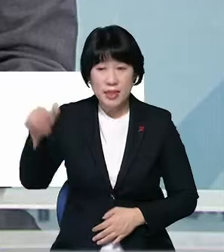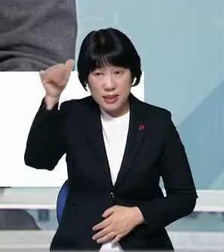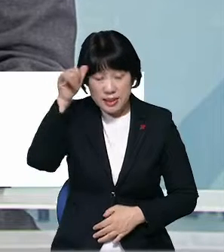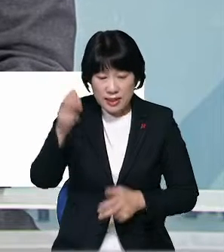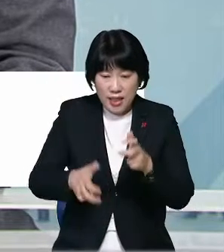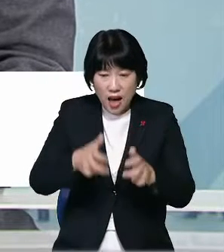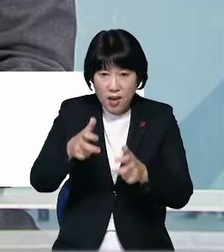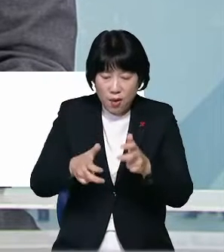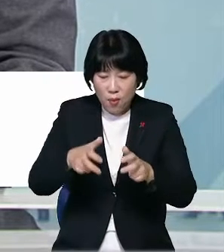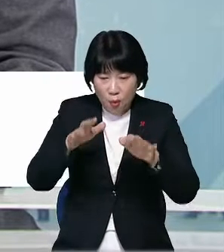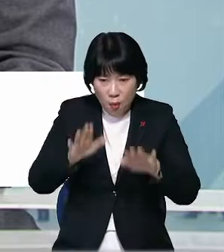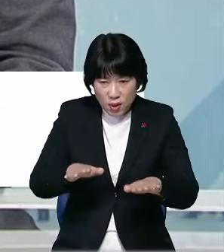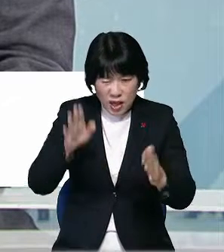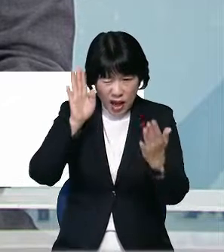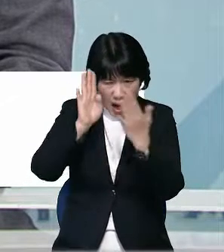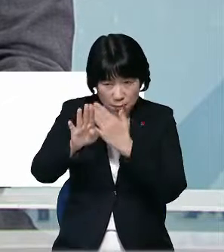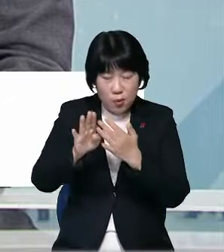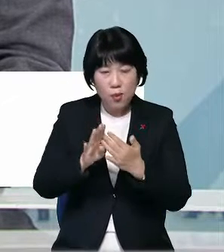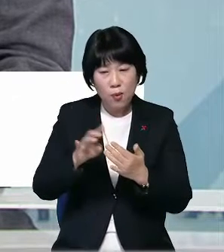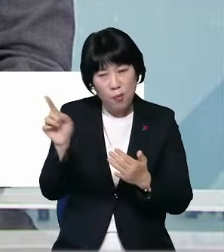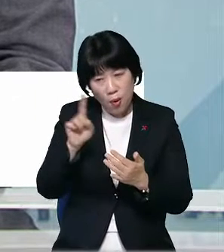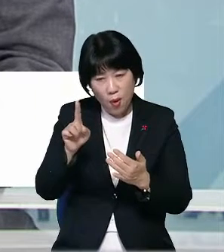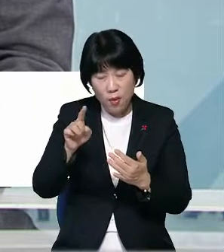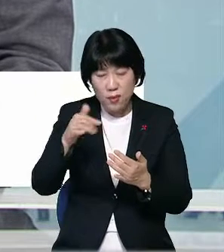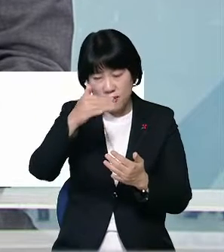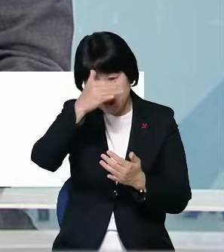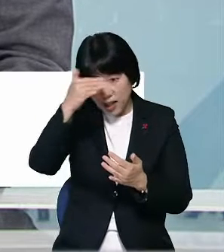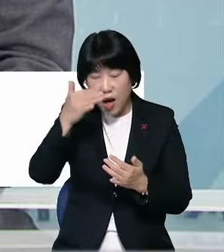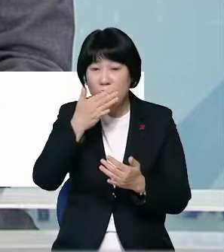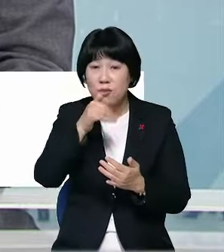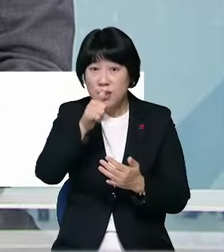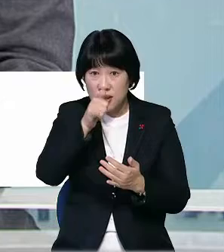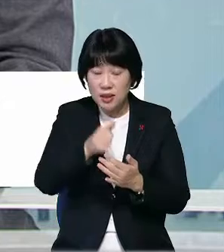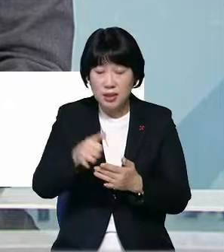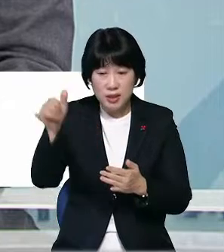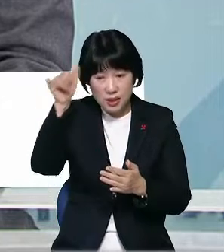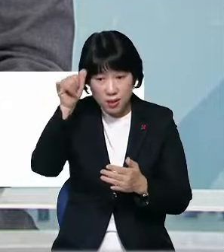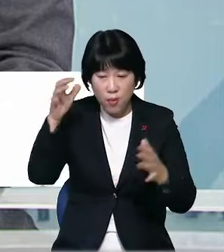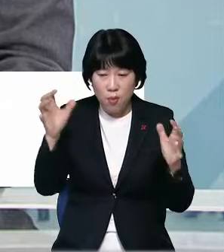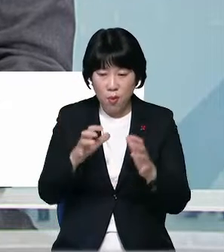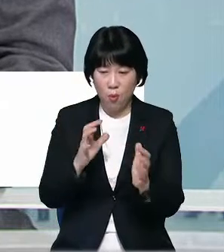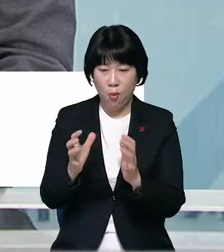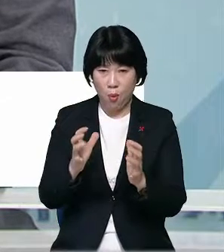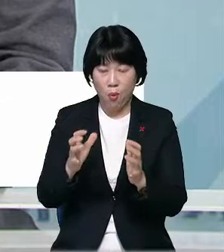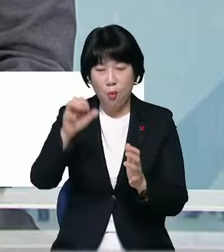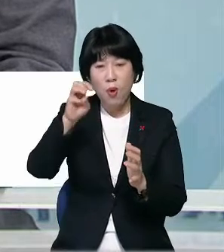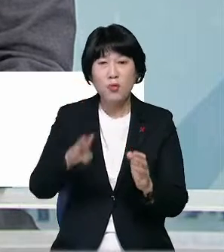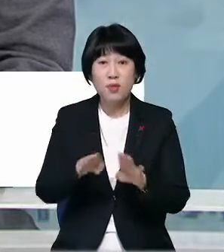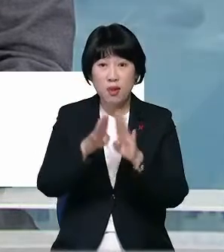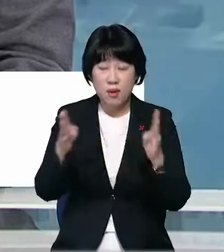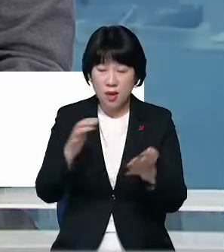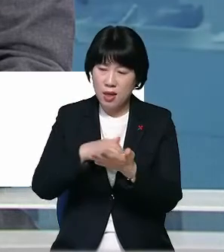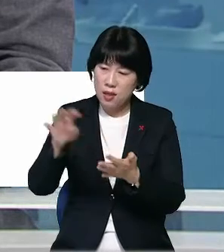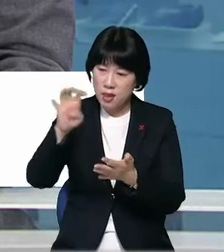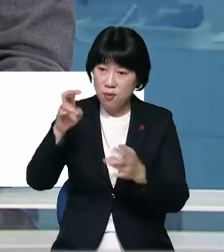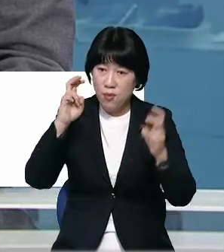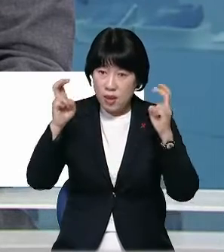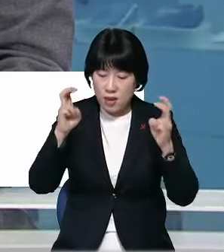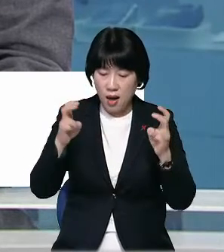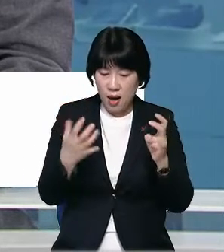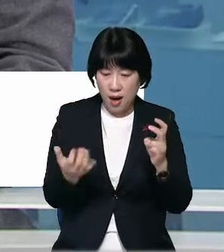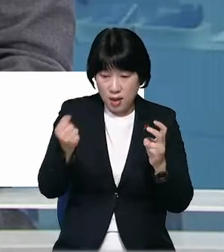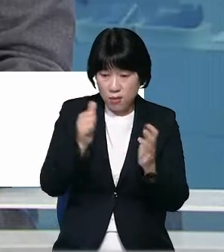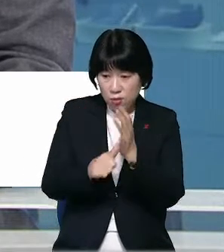인공지능 산업의 현재와 미래를 살펴볼 수 있는 인공지능 컨퍼런스가 광주에서 열렸습니다. 40개 기업이 자신들의